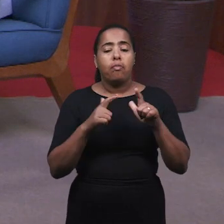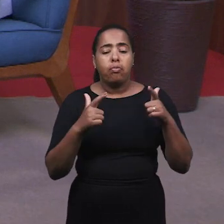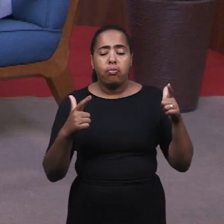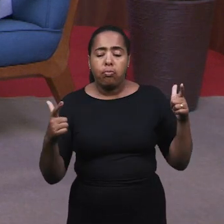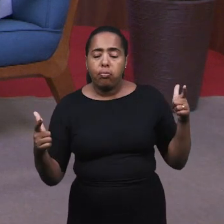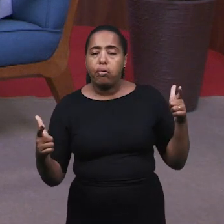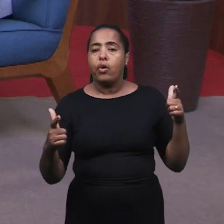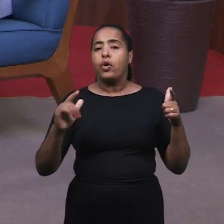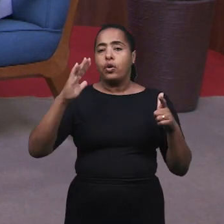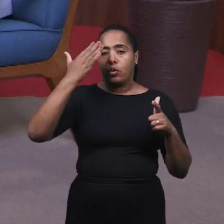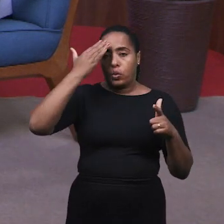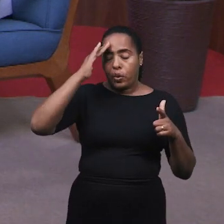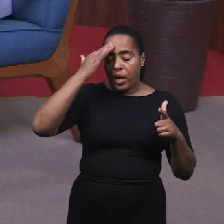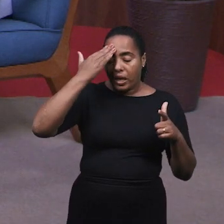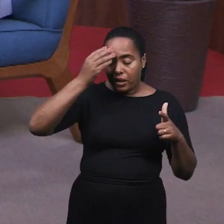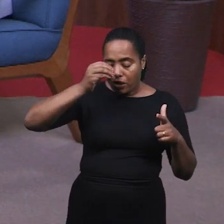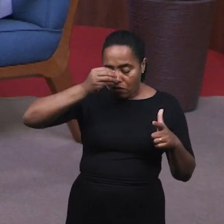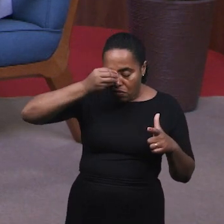est